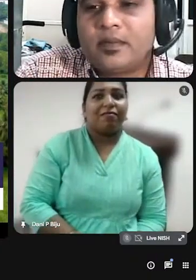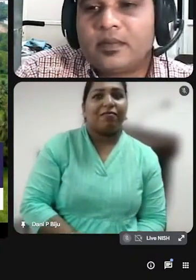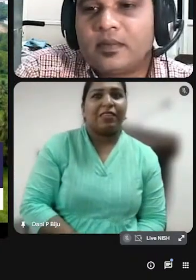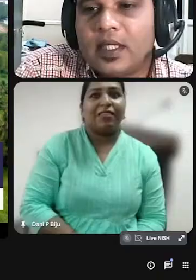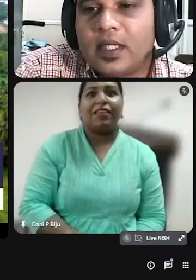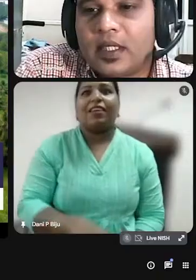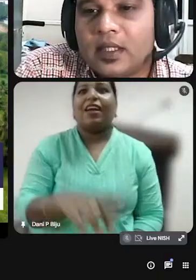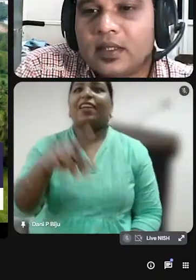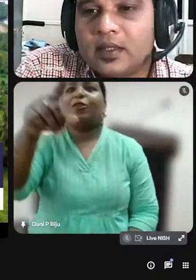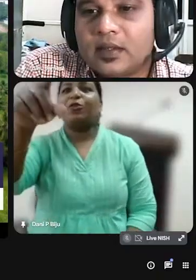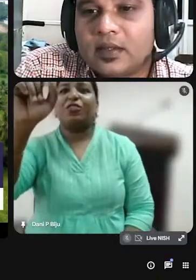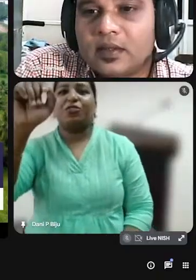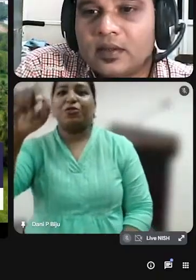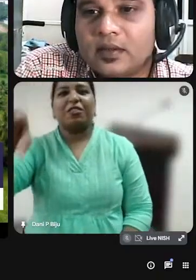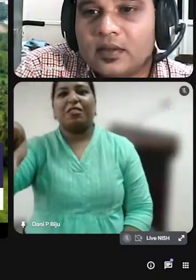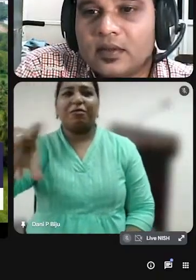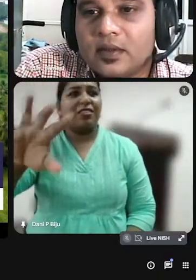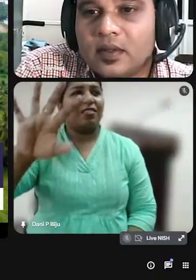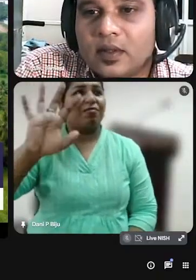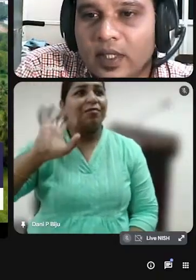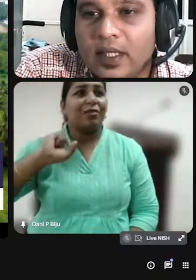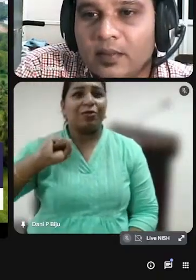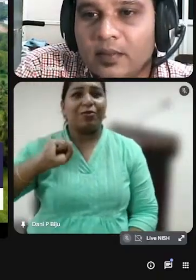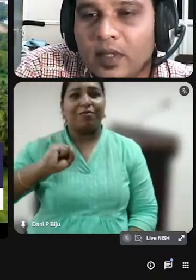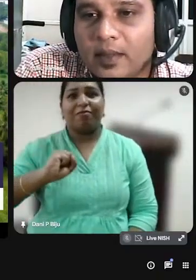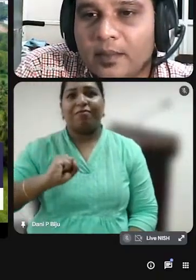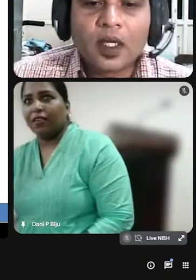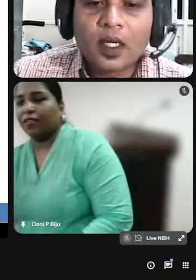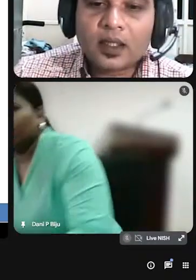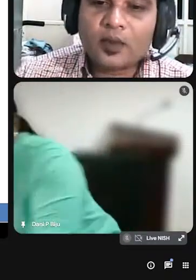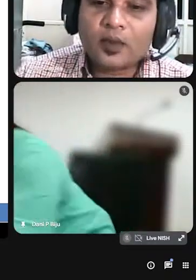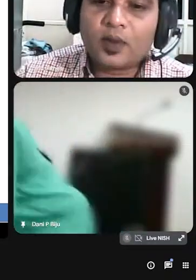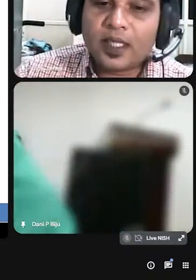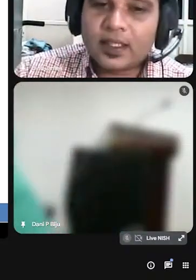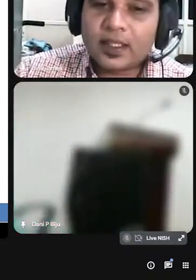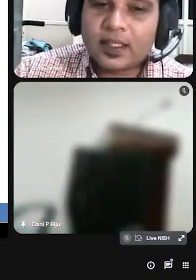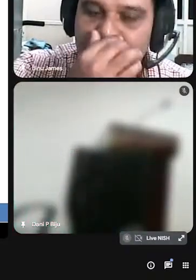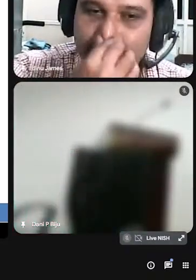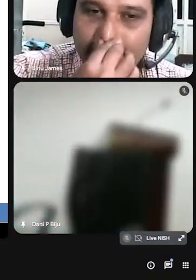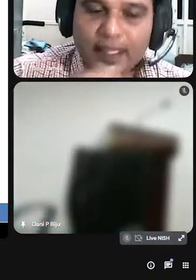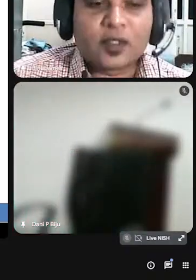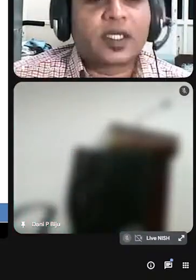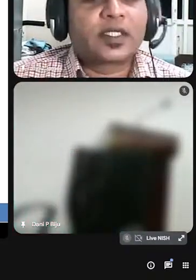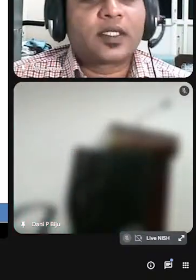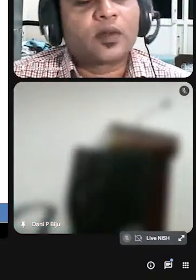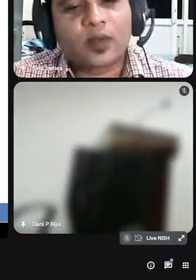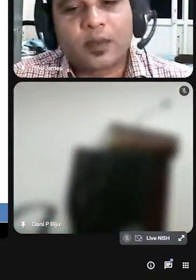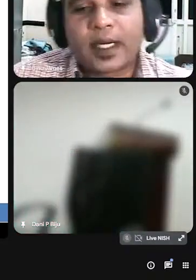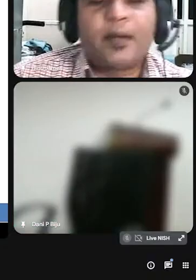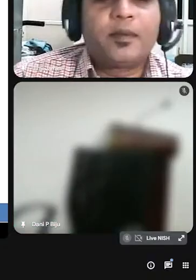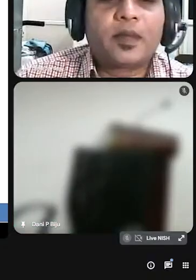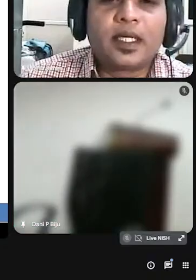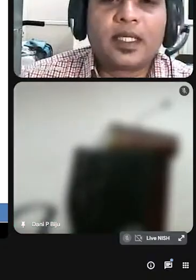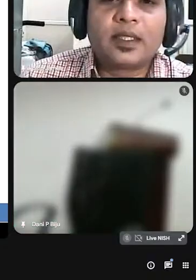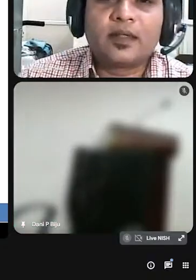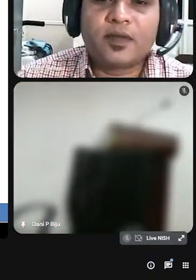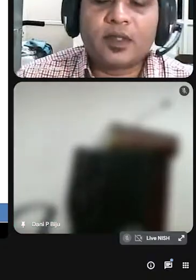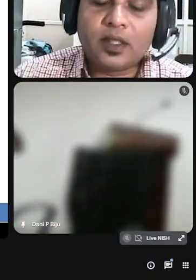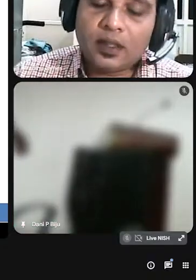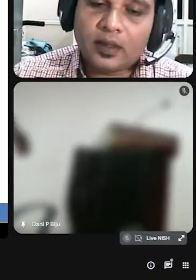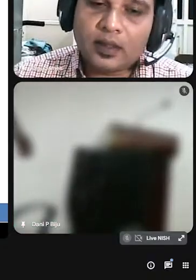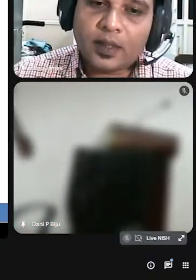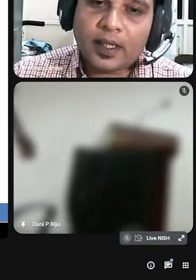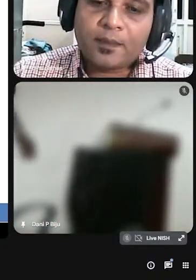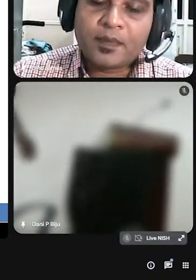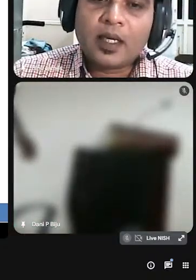പരിചരിക്കാം എന്നതാണ്. ഹോൾഡ് ചെയ്യാം. ഞാൻ ഒന്നും കൂടെ ജസ്റ്റ് എന്റെ ഇൻട്രൊഡക്ഷൻ ഒന്നും കൂടെ പറയാം. അതായത്